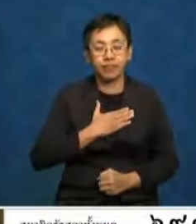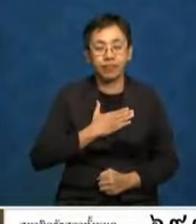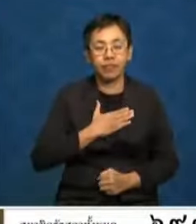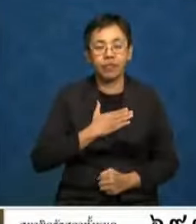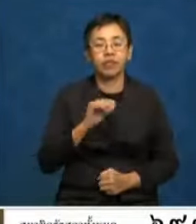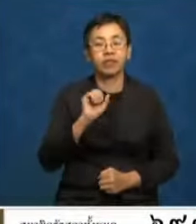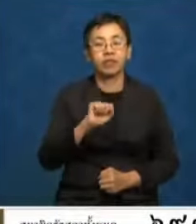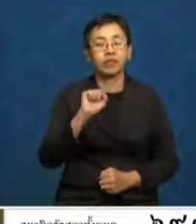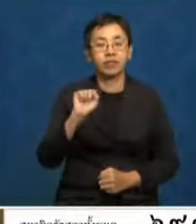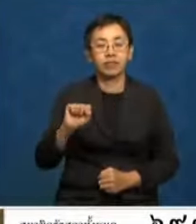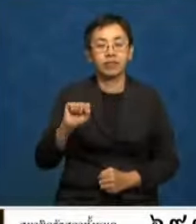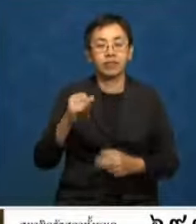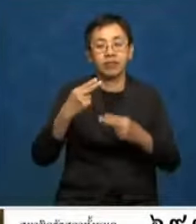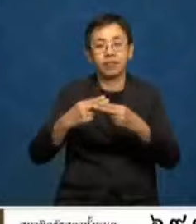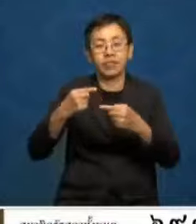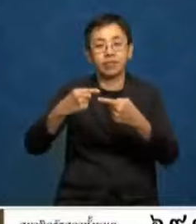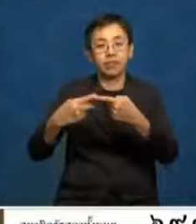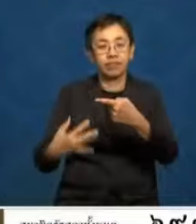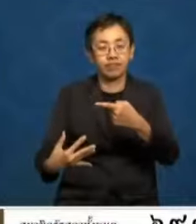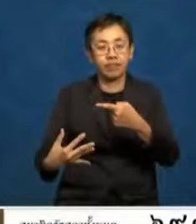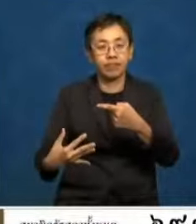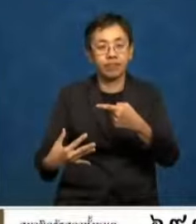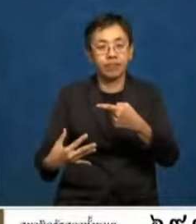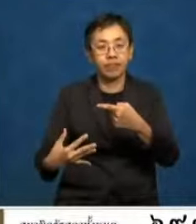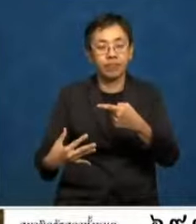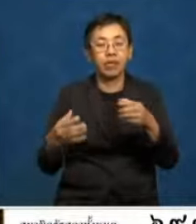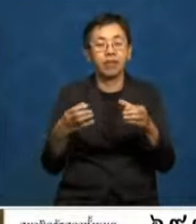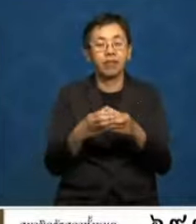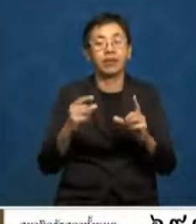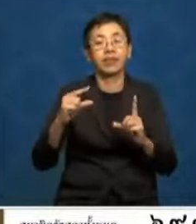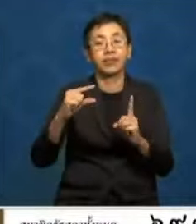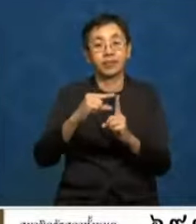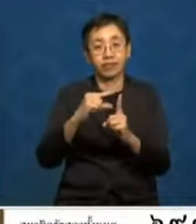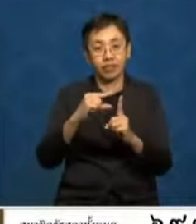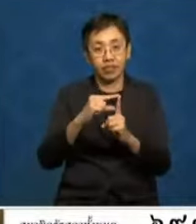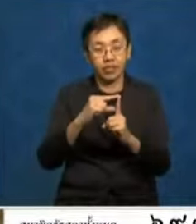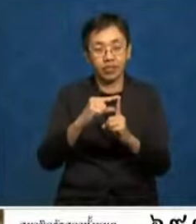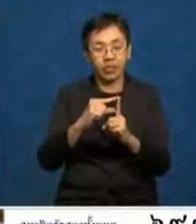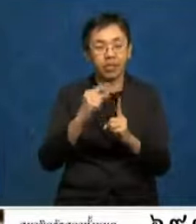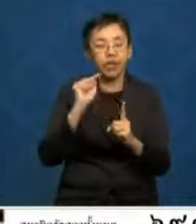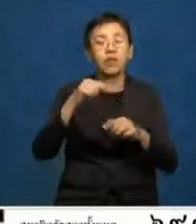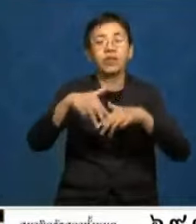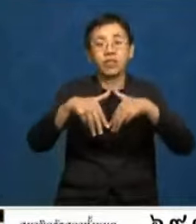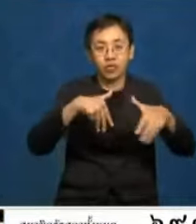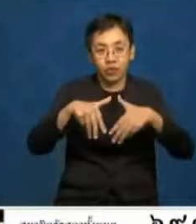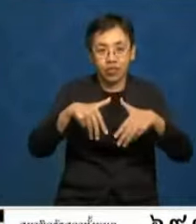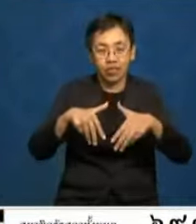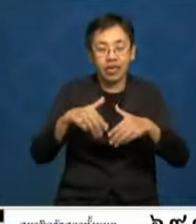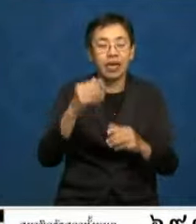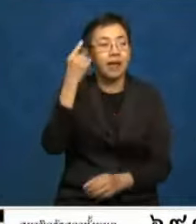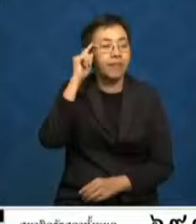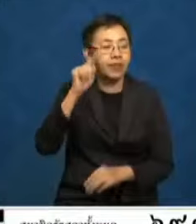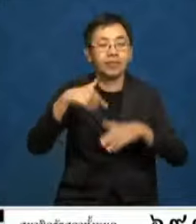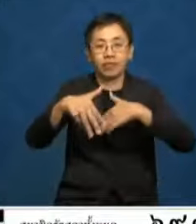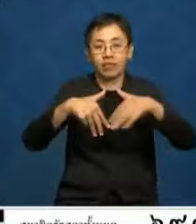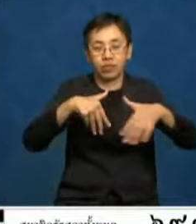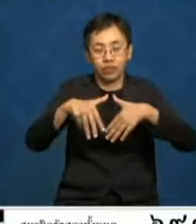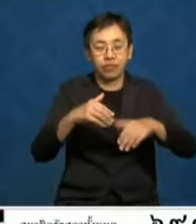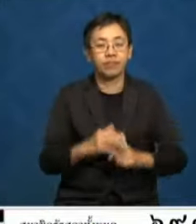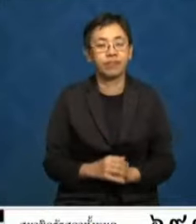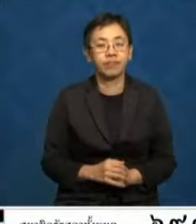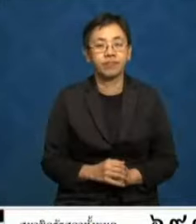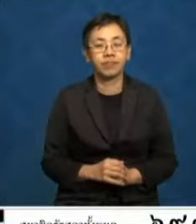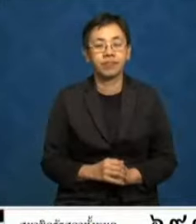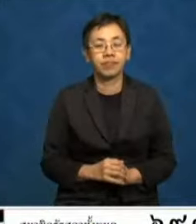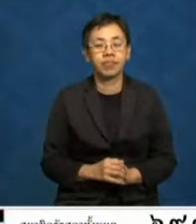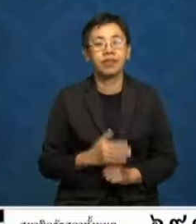ผู้แทนราษฎรแบบบัญชีรายชื่อพรรคประชาชนโดยประชาชนเพื่อประชาชนในฐานะสมาชิกรั